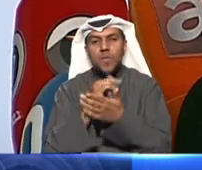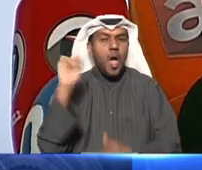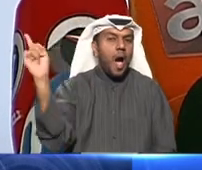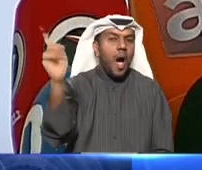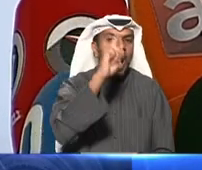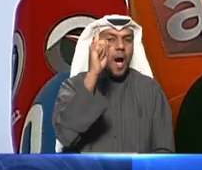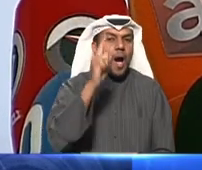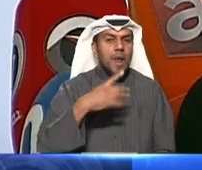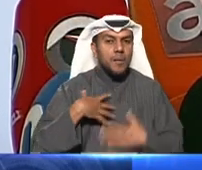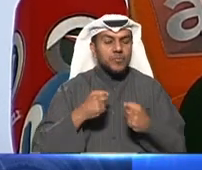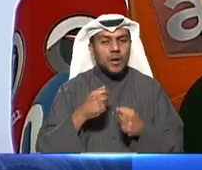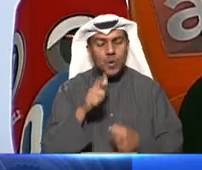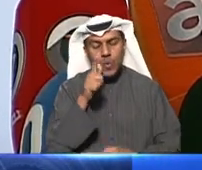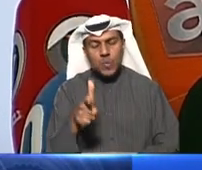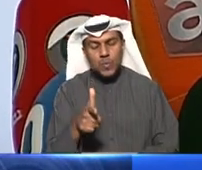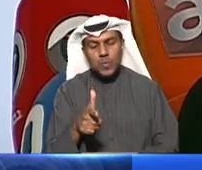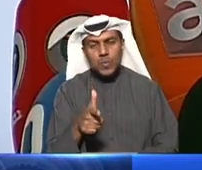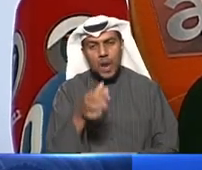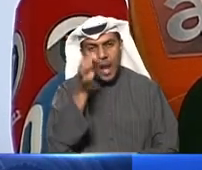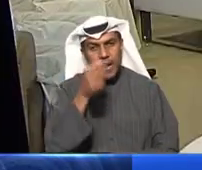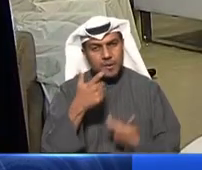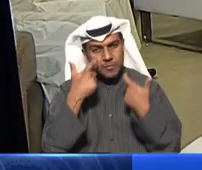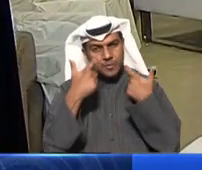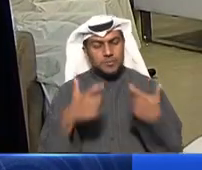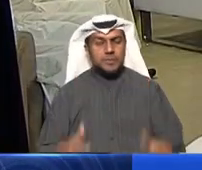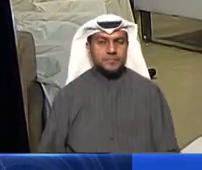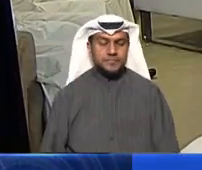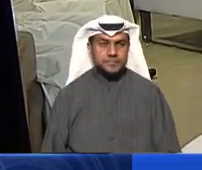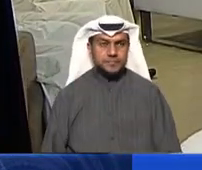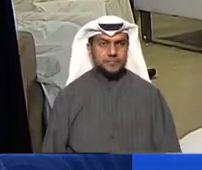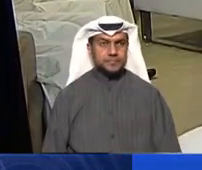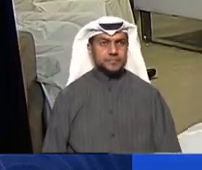على سلامتكم. والسلام عليكم.